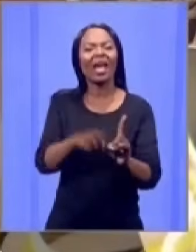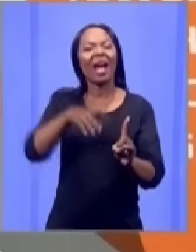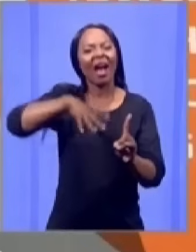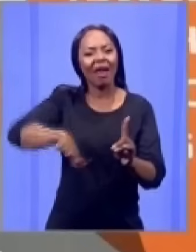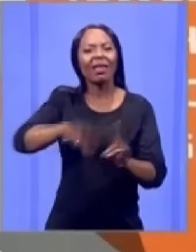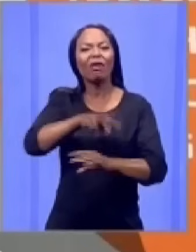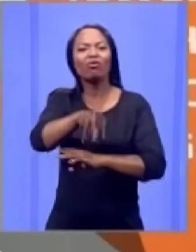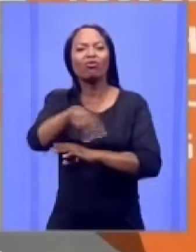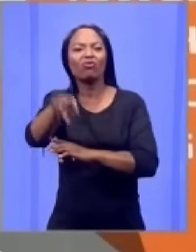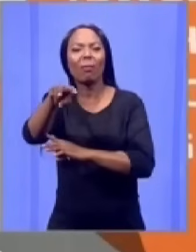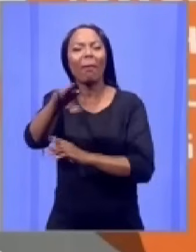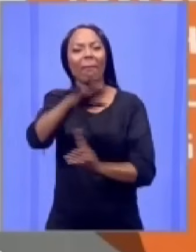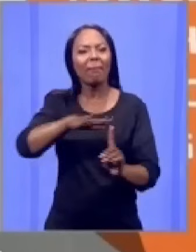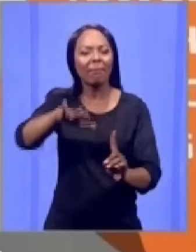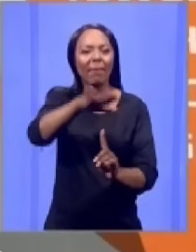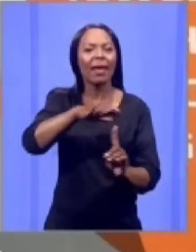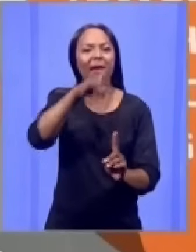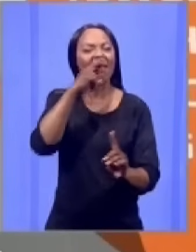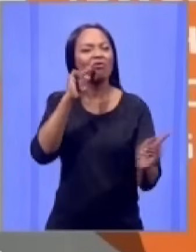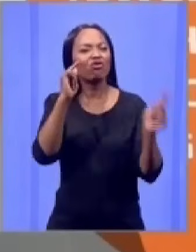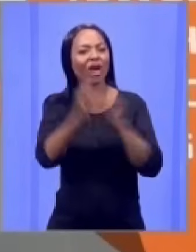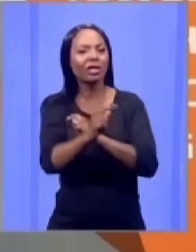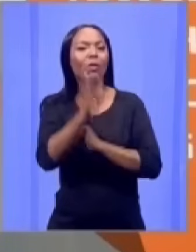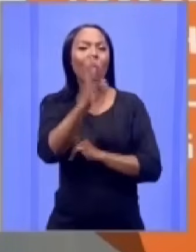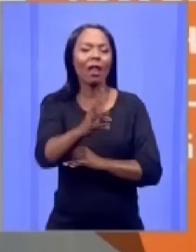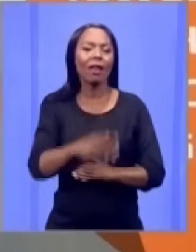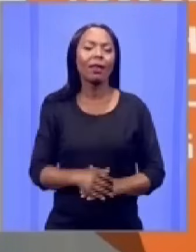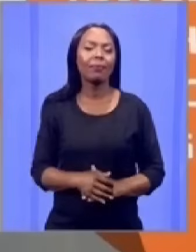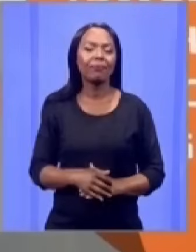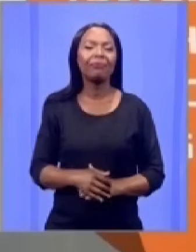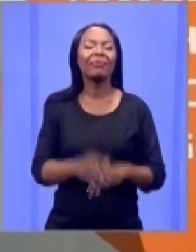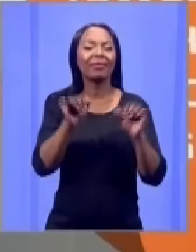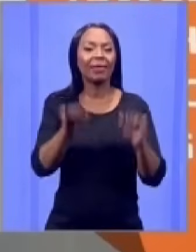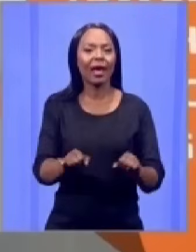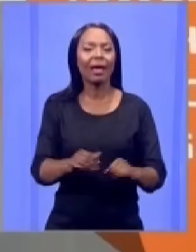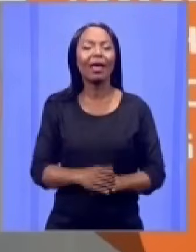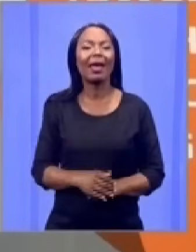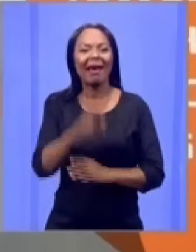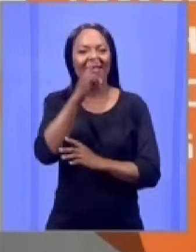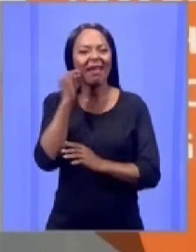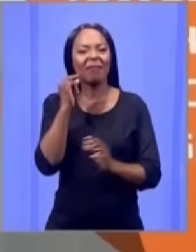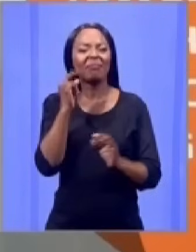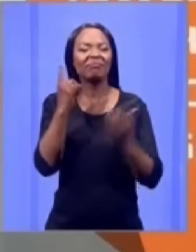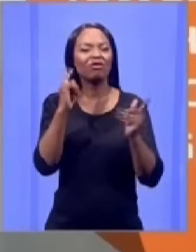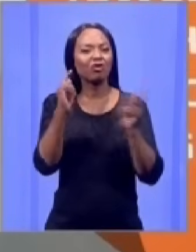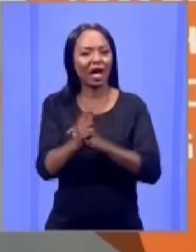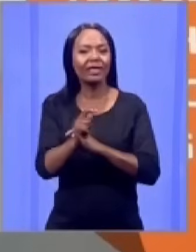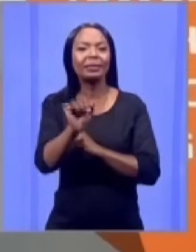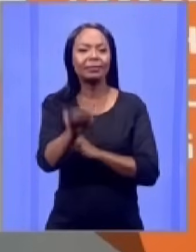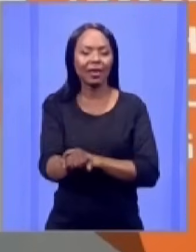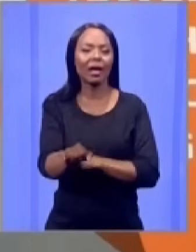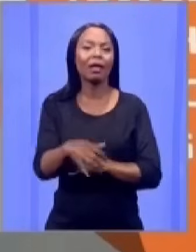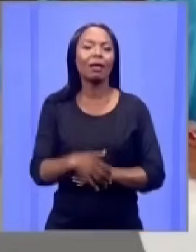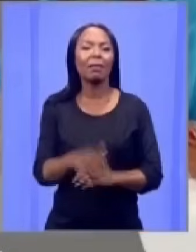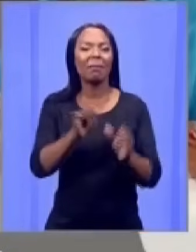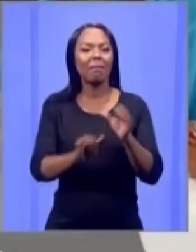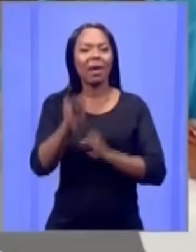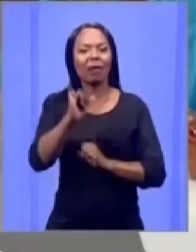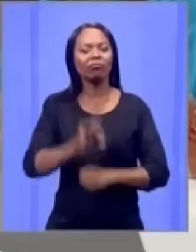baipei. Maikaelelo a rona ke go fedisa ona mabitso go busetsa serodumo sa batho ba